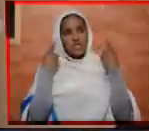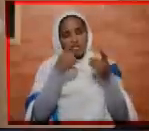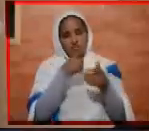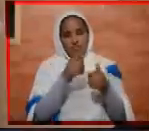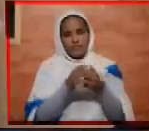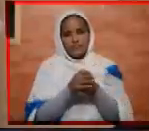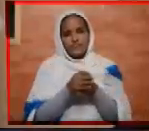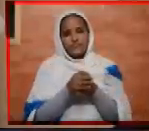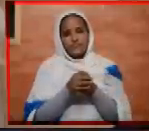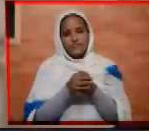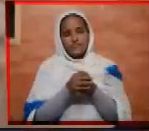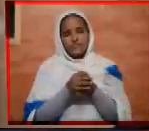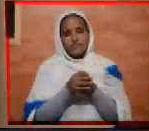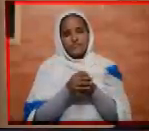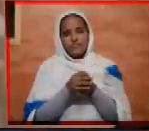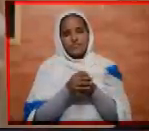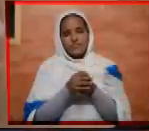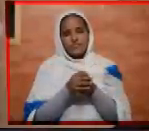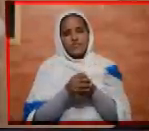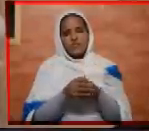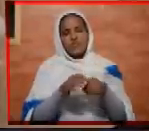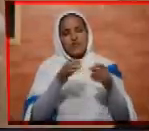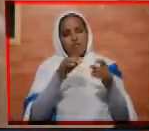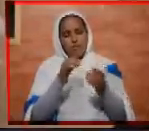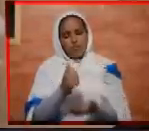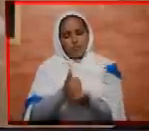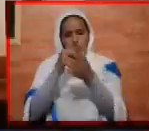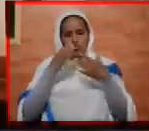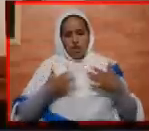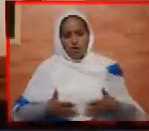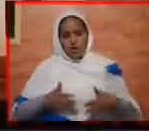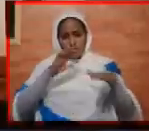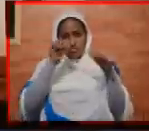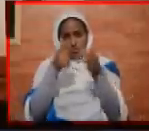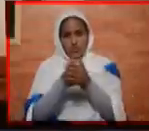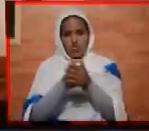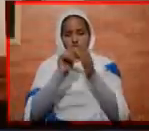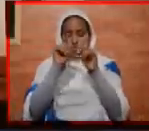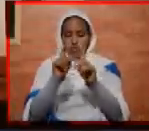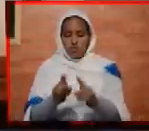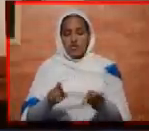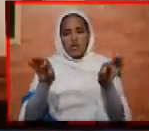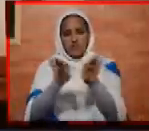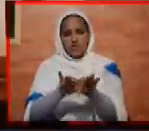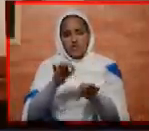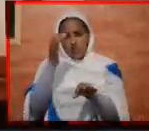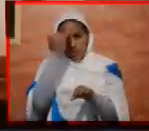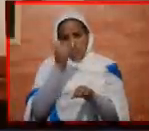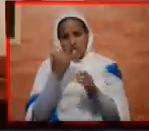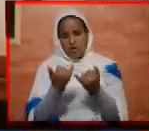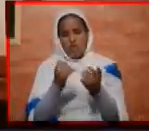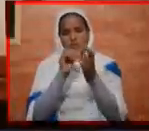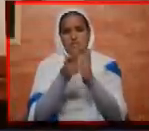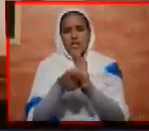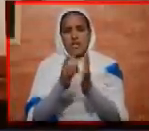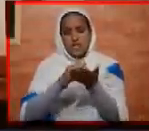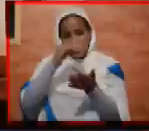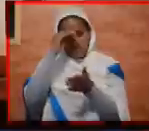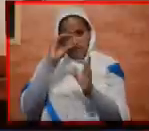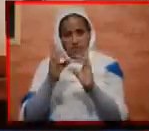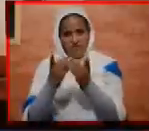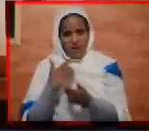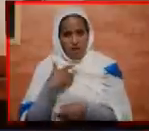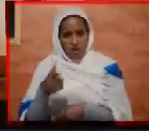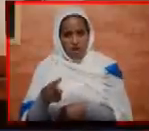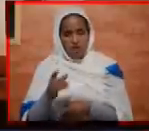በፕሮግራም እየሄደ ማን ጠንካራ ጎን ማን ደካማ ጎን እንደሆነ መገምገም